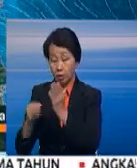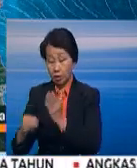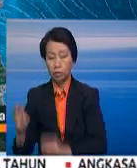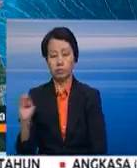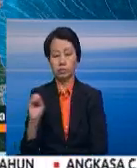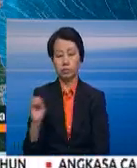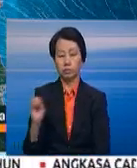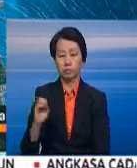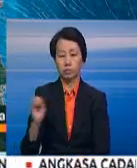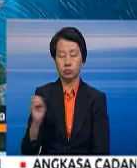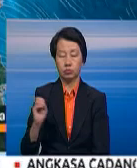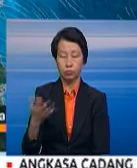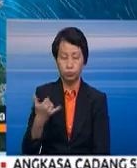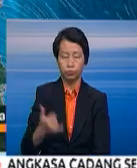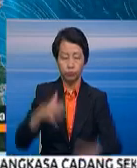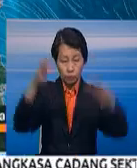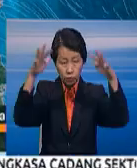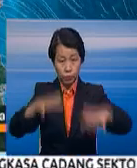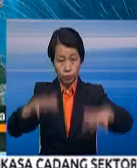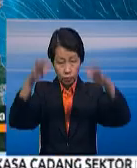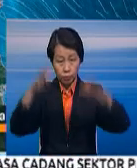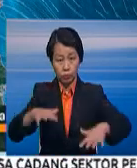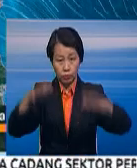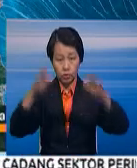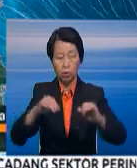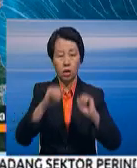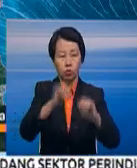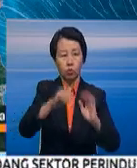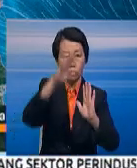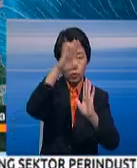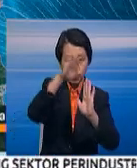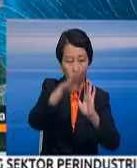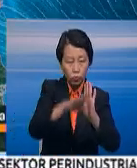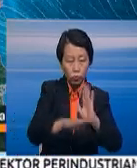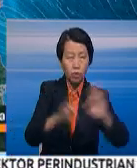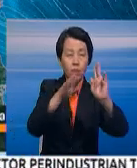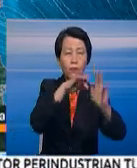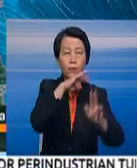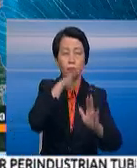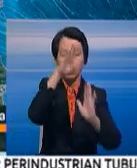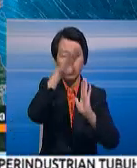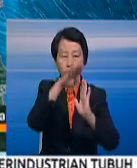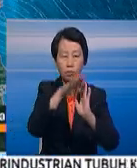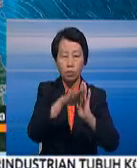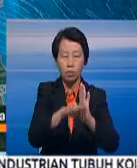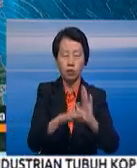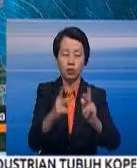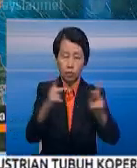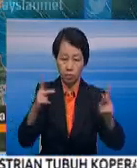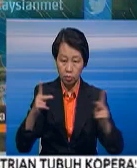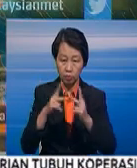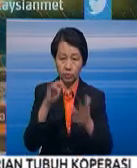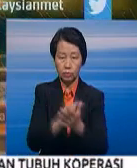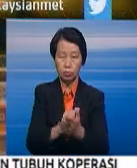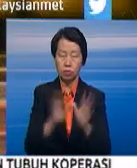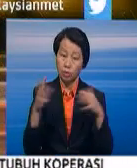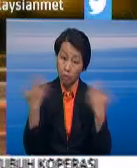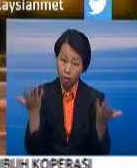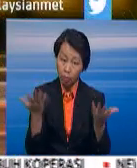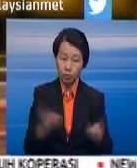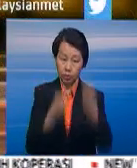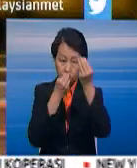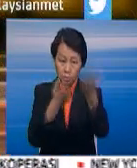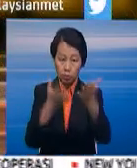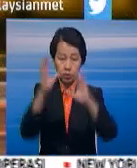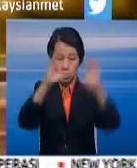Dan keadaan hujan yang lembap ini dijangka mampu untuk mengurangkan impak jerebu di kawasan-kawasan berkenaan. Sekian sahaja info cuaca